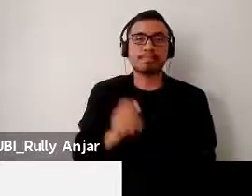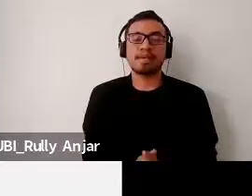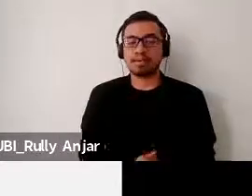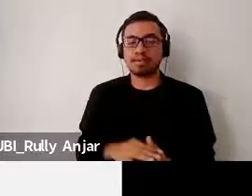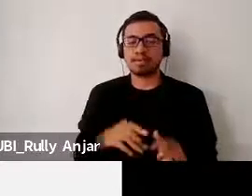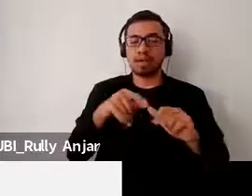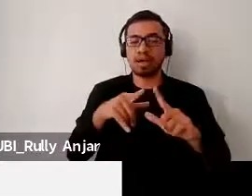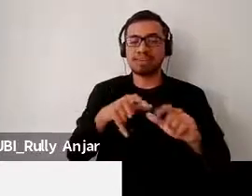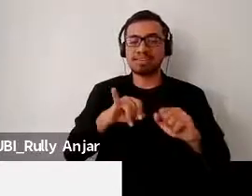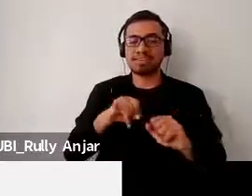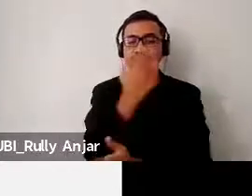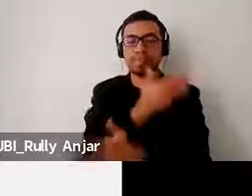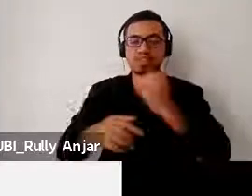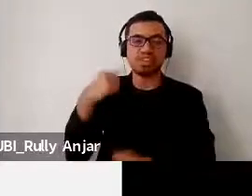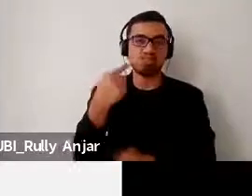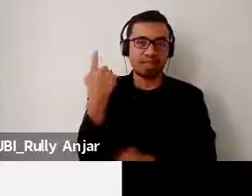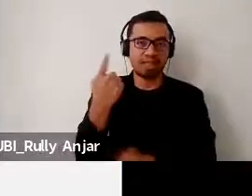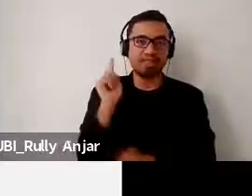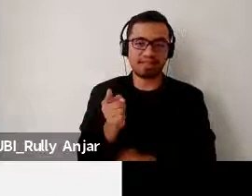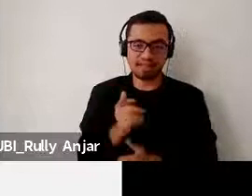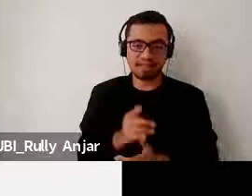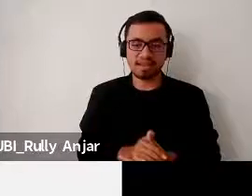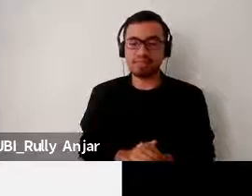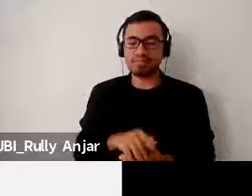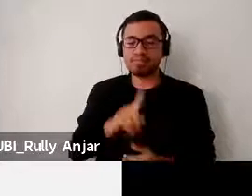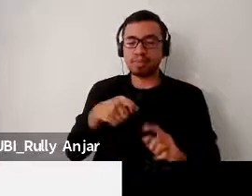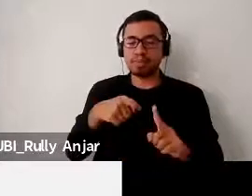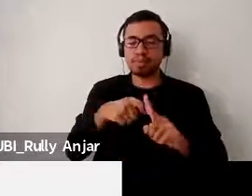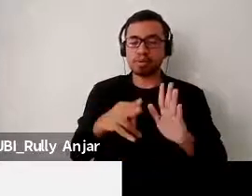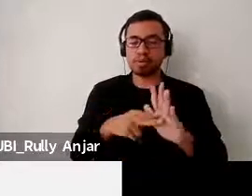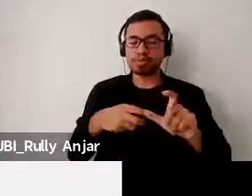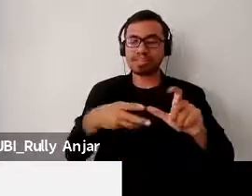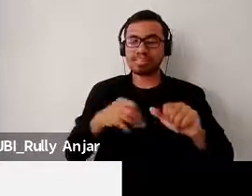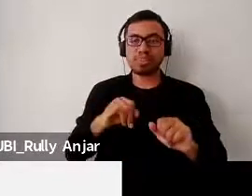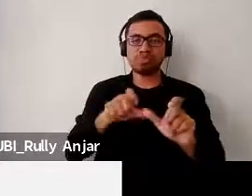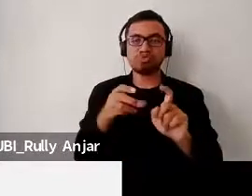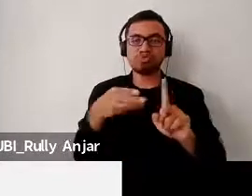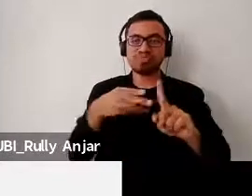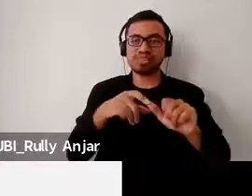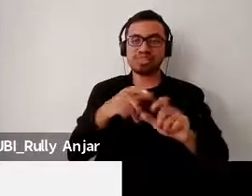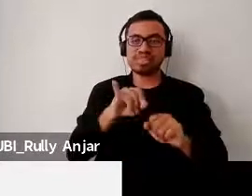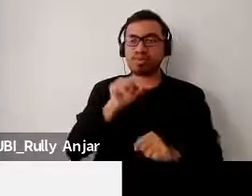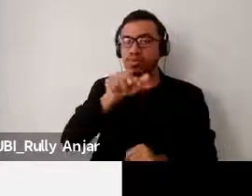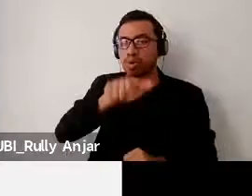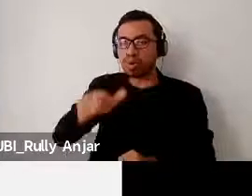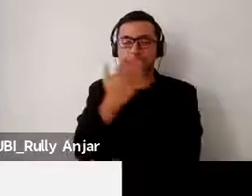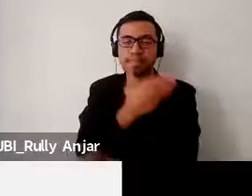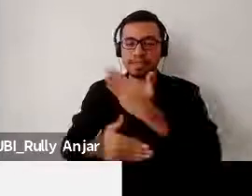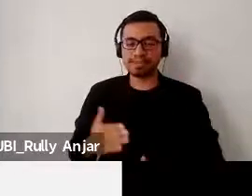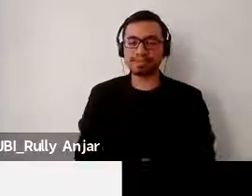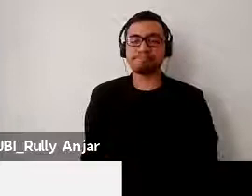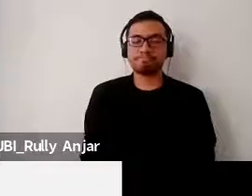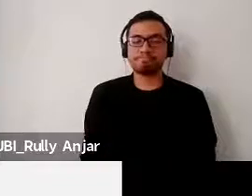sedang mengusulkan adanya konsesi dan insentif bagi penyandang disabilitas. Mungkin